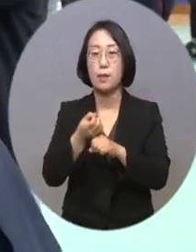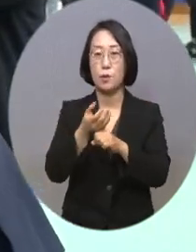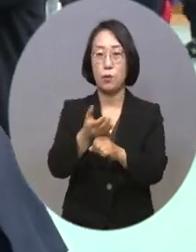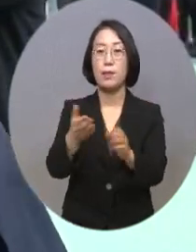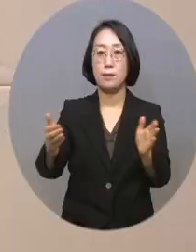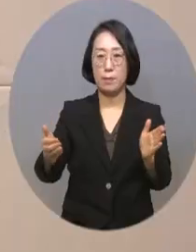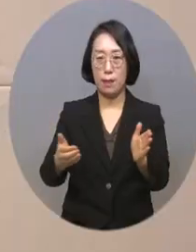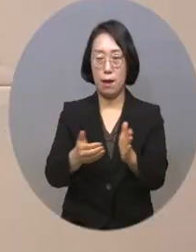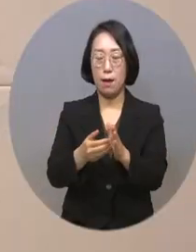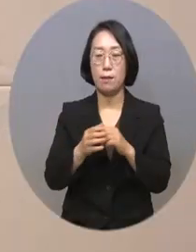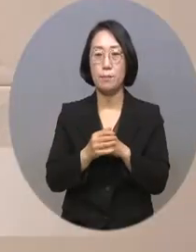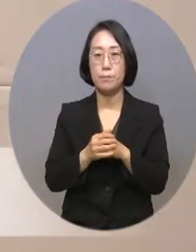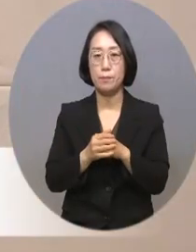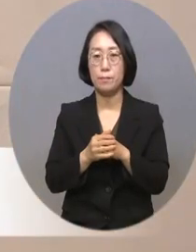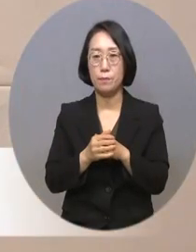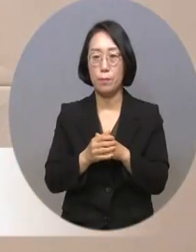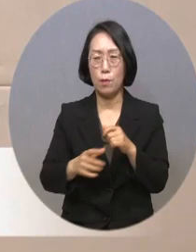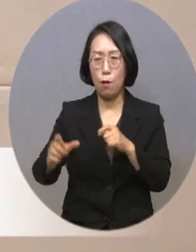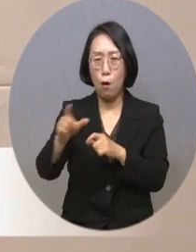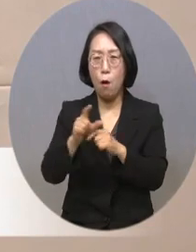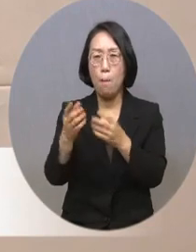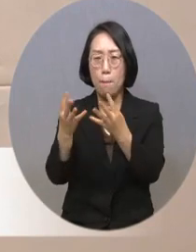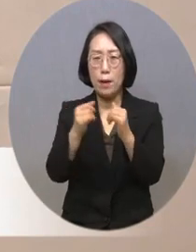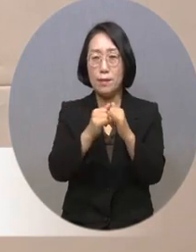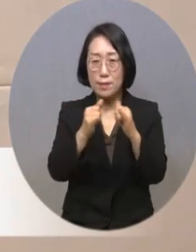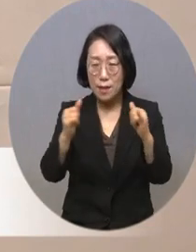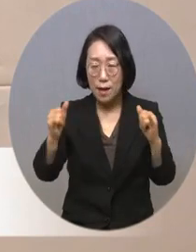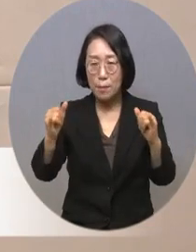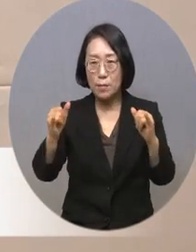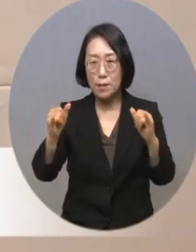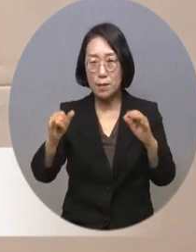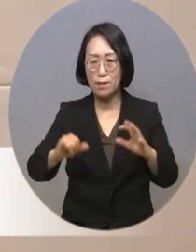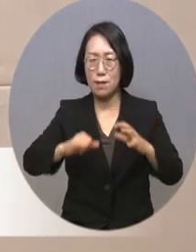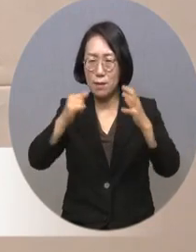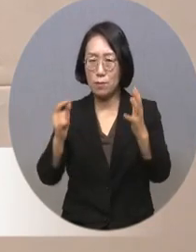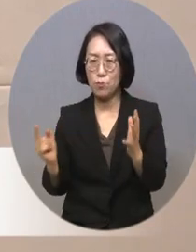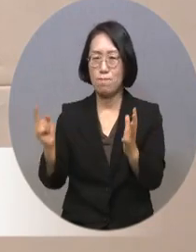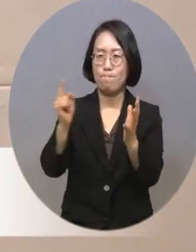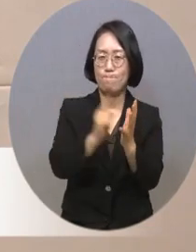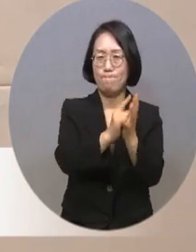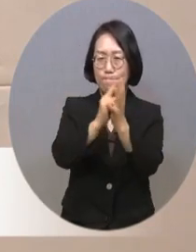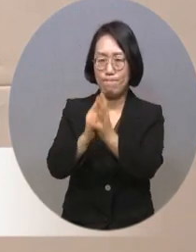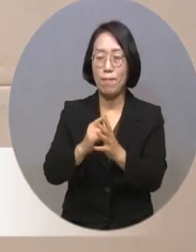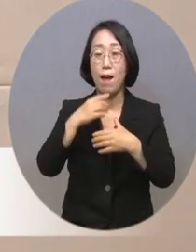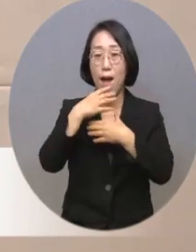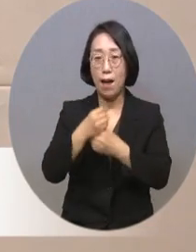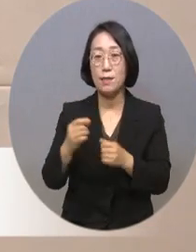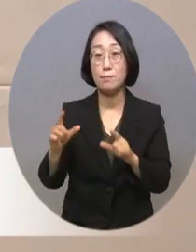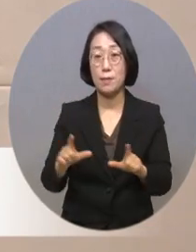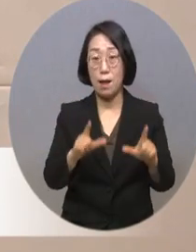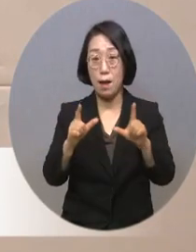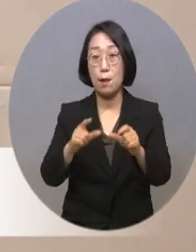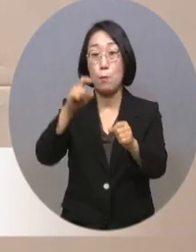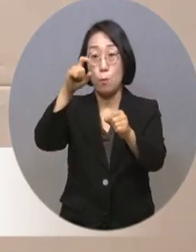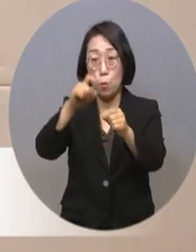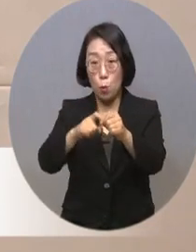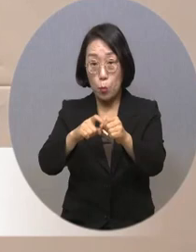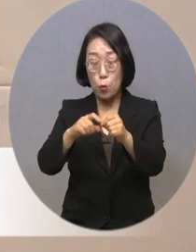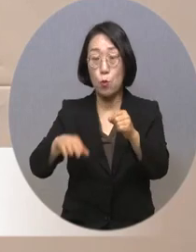전달했습니다. 더 많은 눈이 세상 속으로 나아가고 안정적으로 생활할 수 있도록 우리